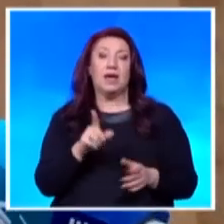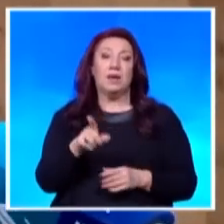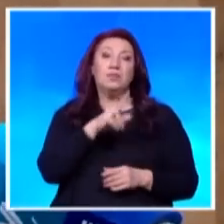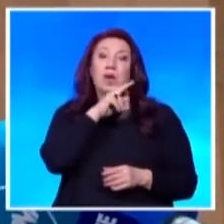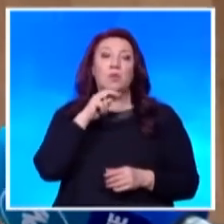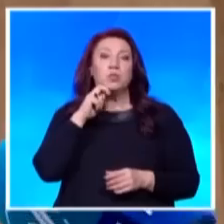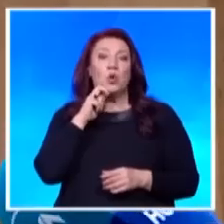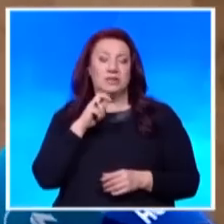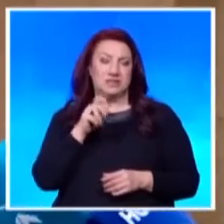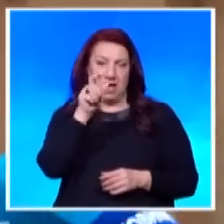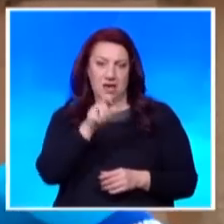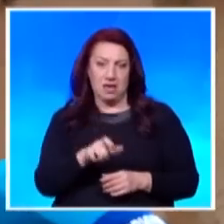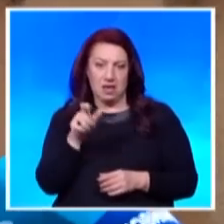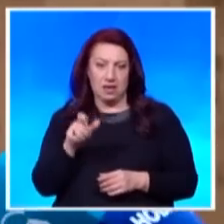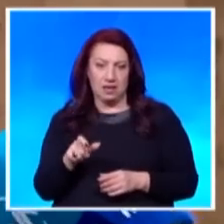до